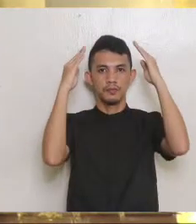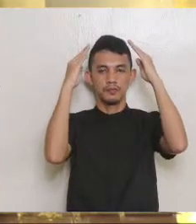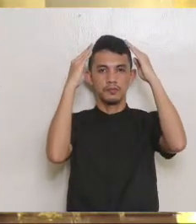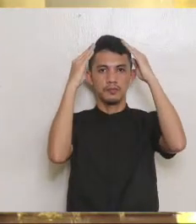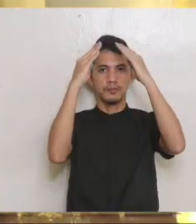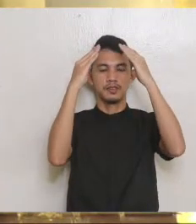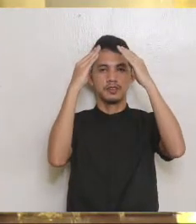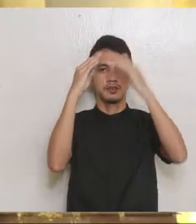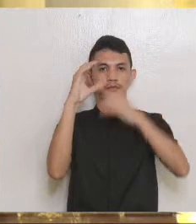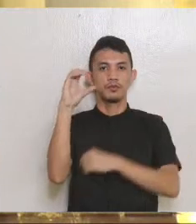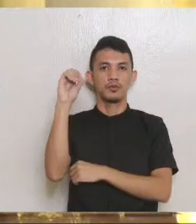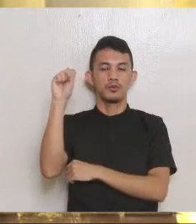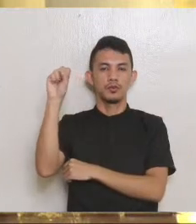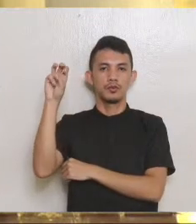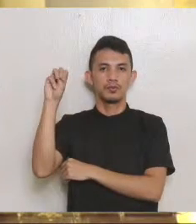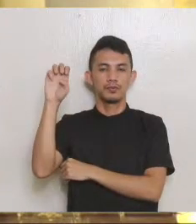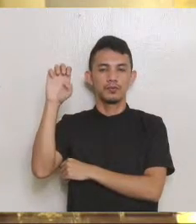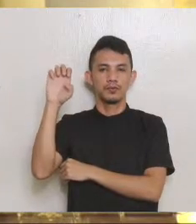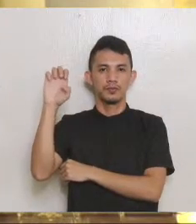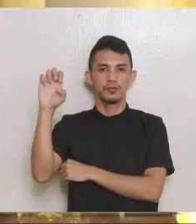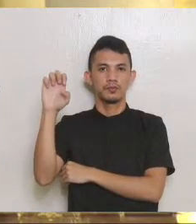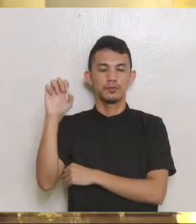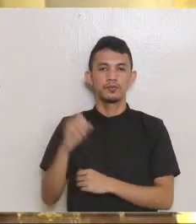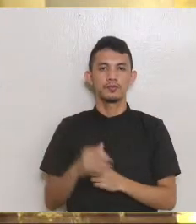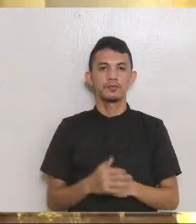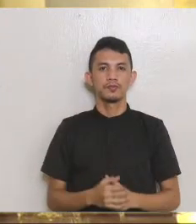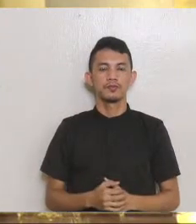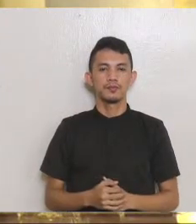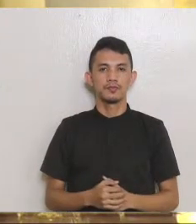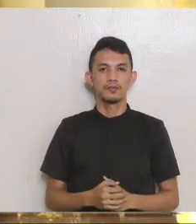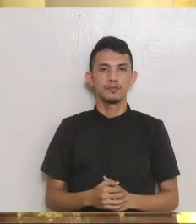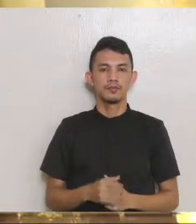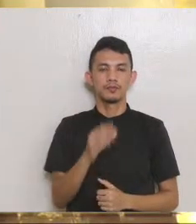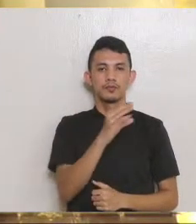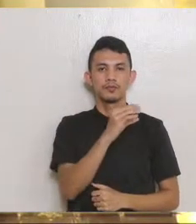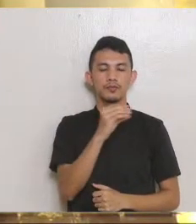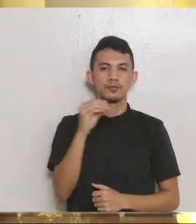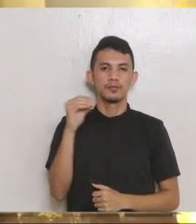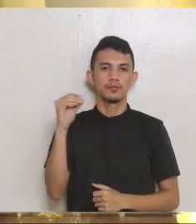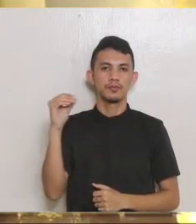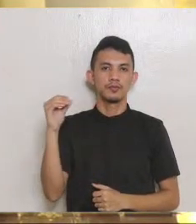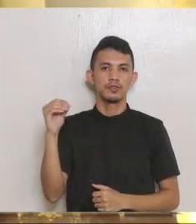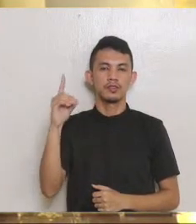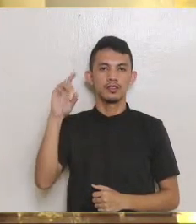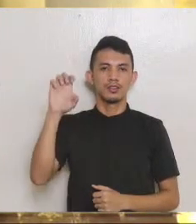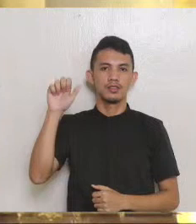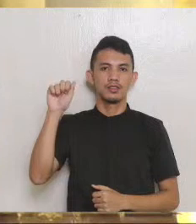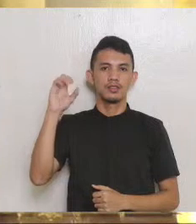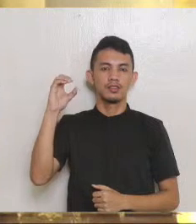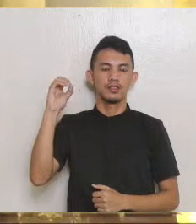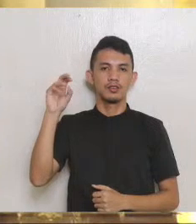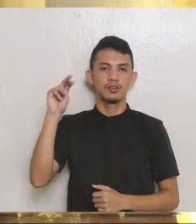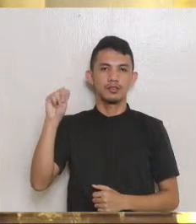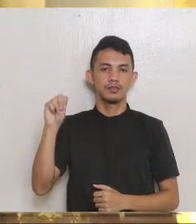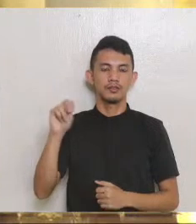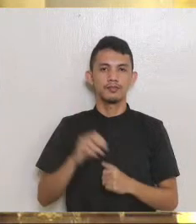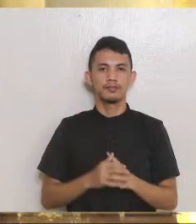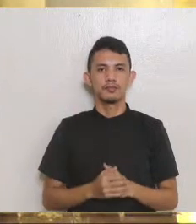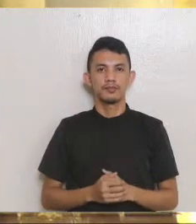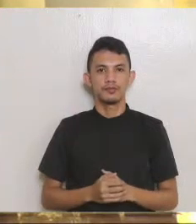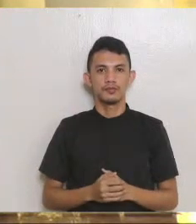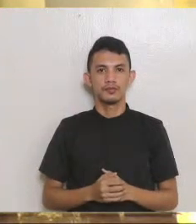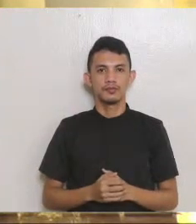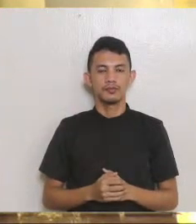Almedilla Didi ug sa atong humilist nga si Reverend Robert Marquez. Ug usab ang mga